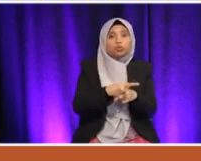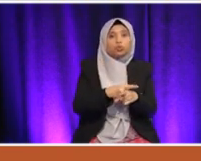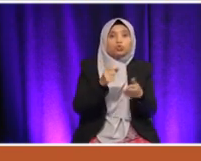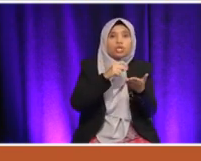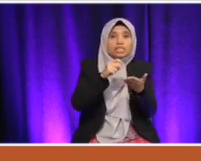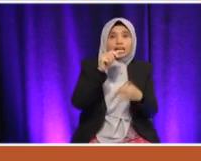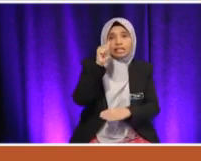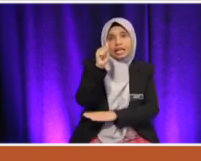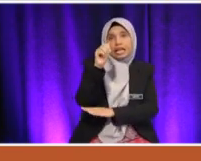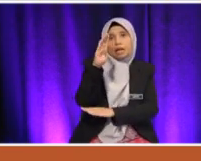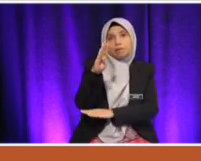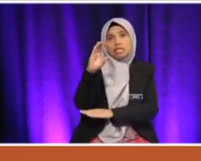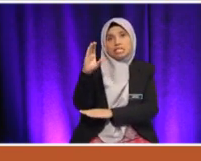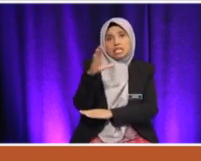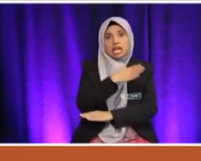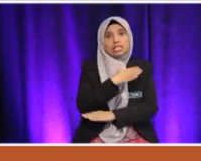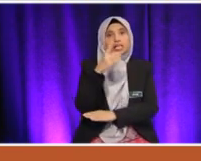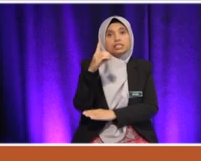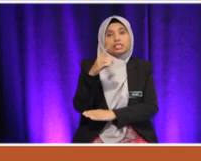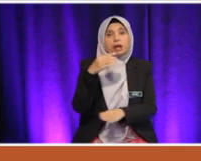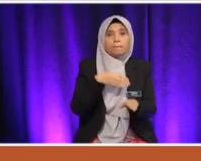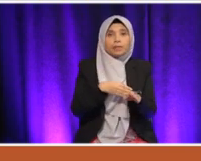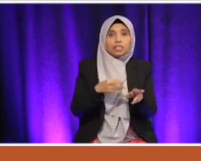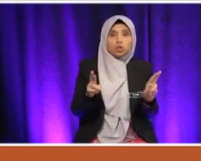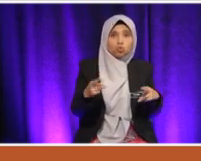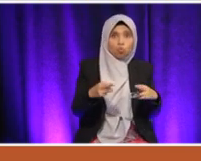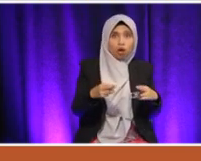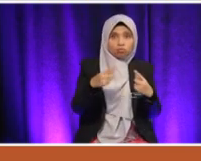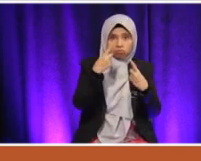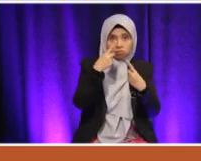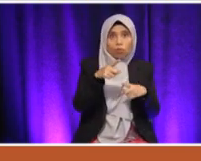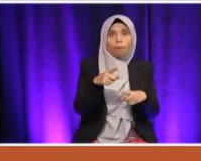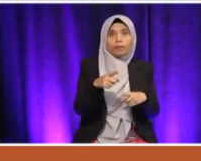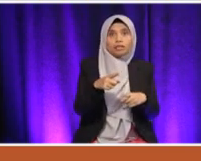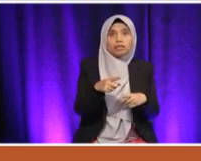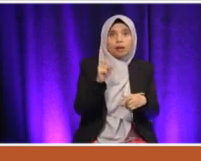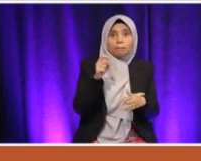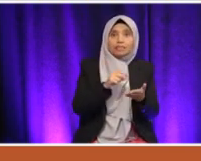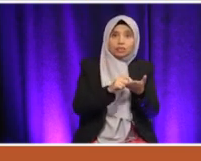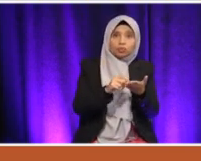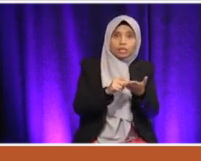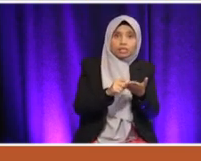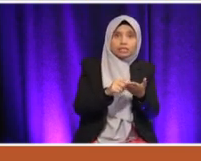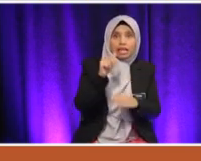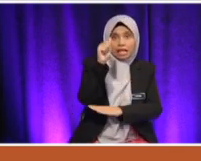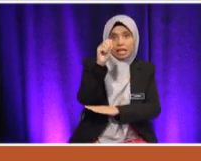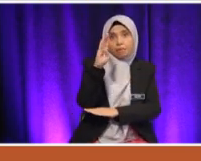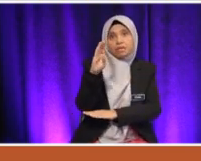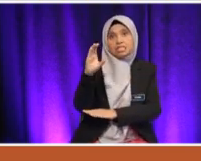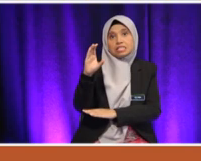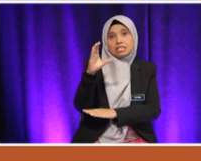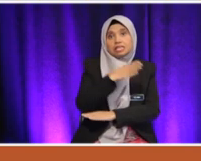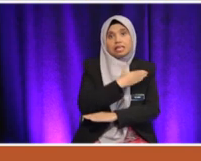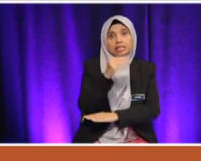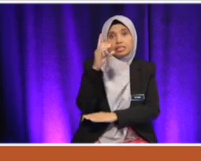ABC dan d pada ruang jawaban ruang jawaban nih yang mewakili